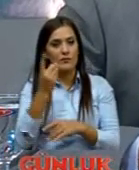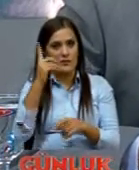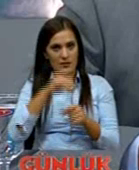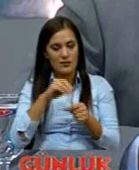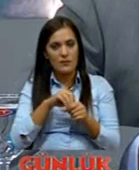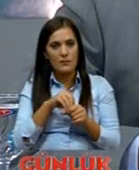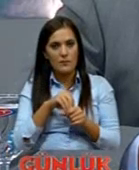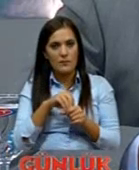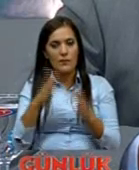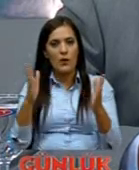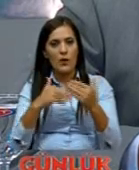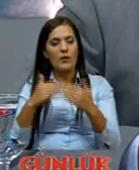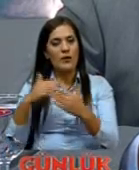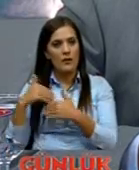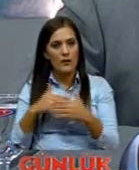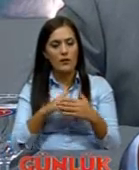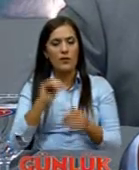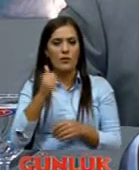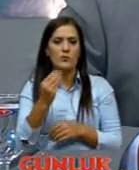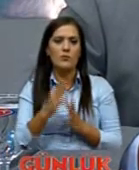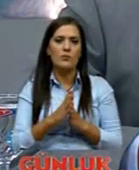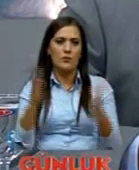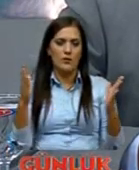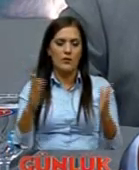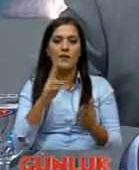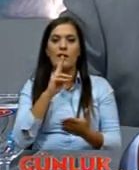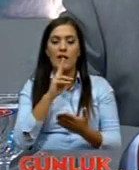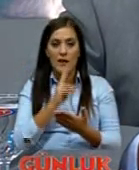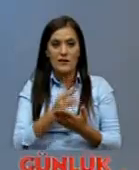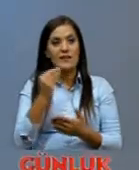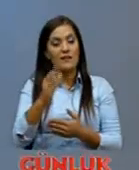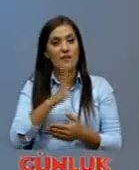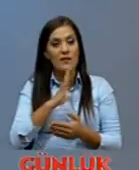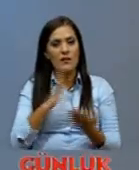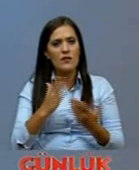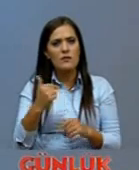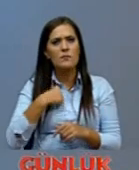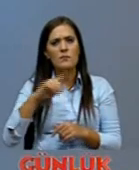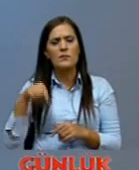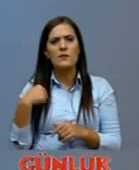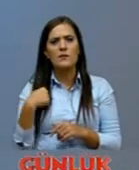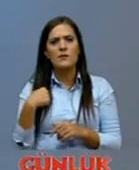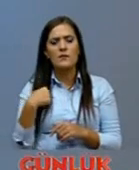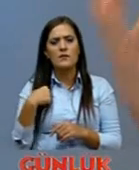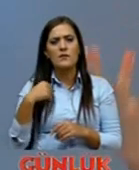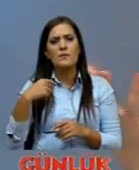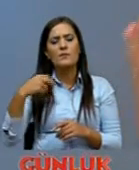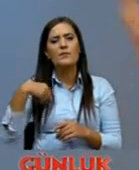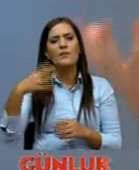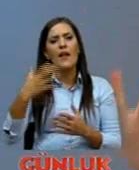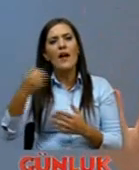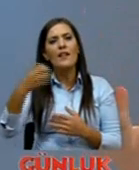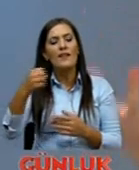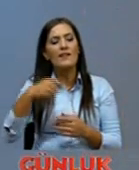da odalarımızın önemi çok büyük. Kesinlikle. İyi ki varsınız. Ancak biz müşteriler